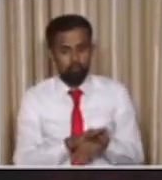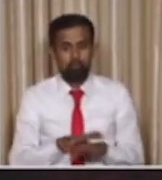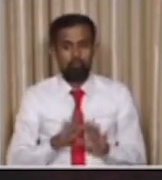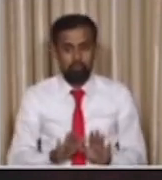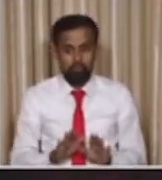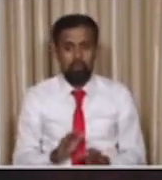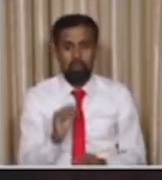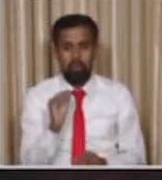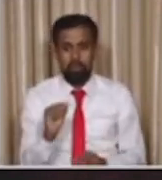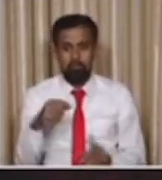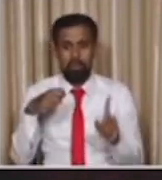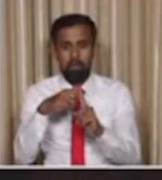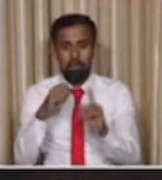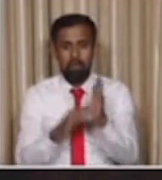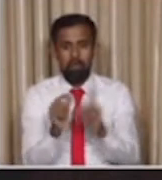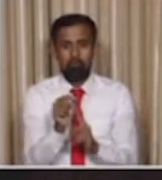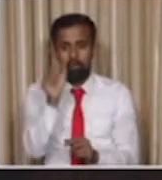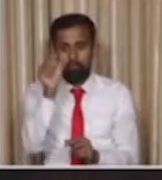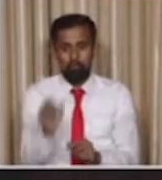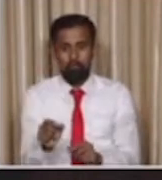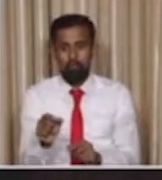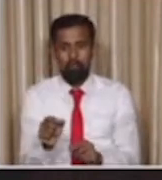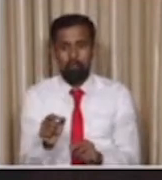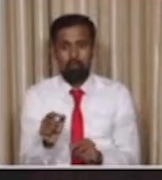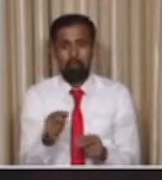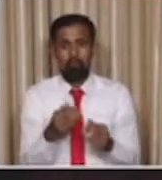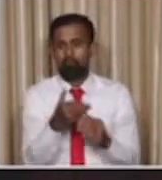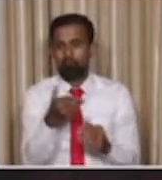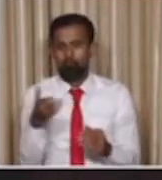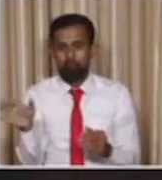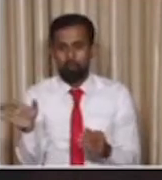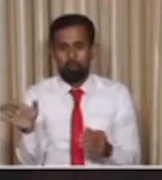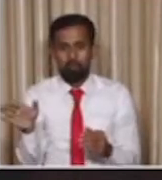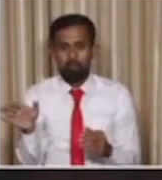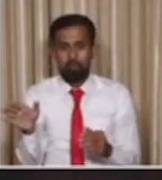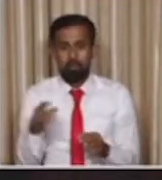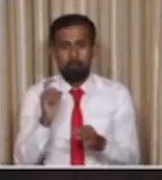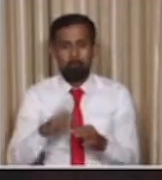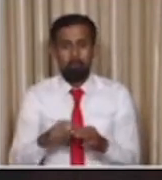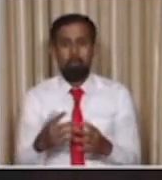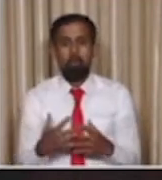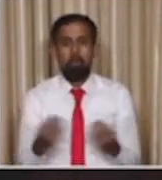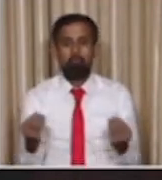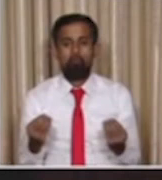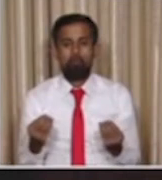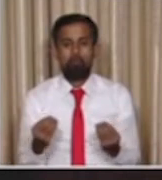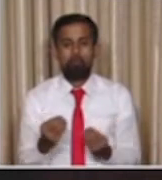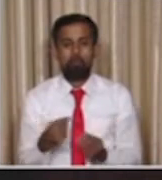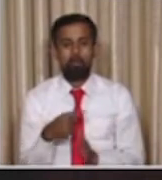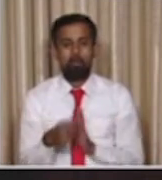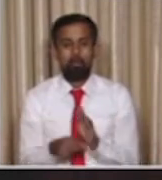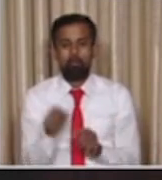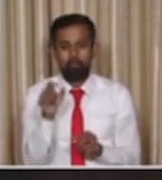අපි කැමති කේලිය රඹුක්කැල්ල ඇමතුමා සෞඛ්‍ය අමාත්‍ය ධුරයෙන් ඉවත් කරලා ඒ ටික ප්‍රශ්න ටික විසඳ ගන්න රටේ පුරවැසියෙක්